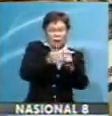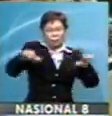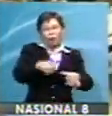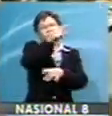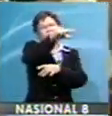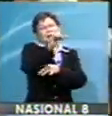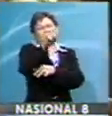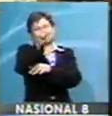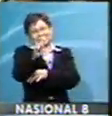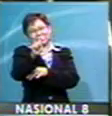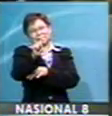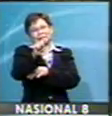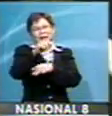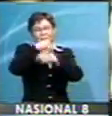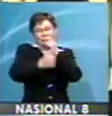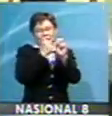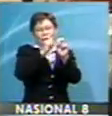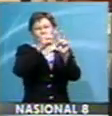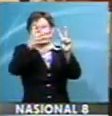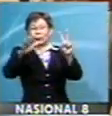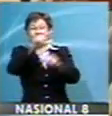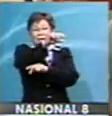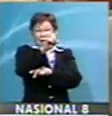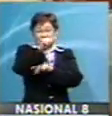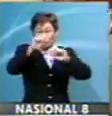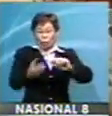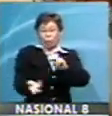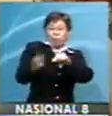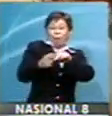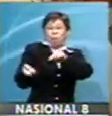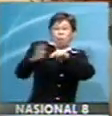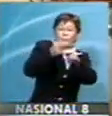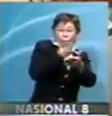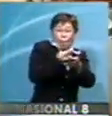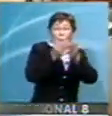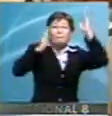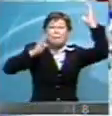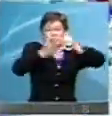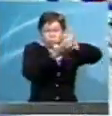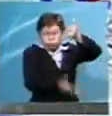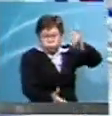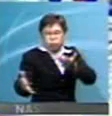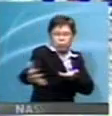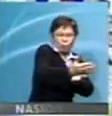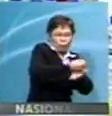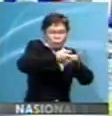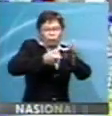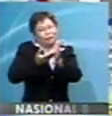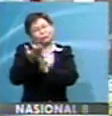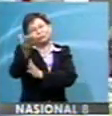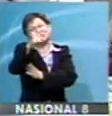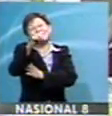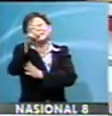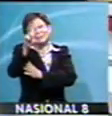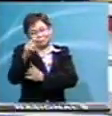consum perhidmatan GST tahun depan GST mampu meningkatkan sumber kewangan negara melalui kutipan Cukai secara